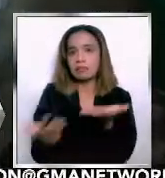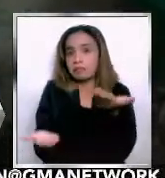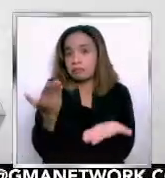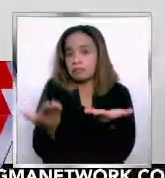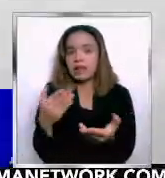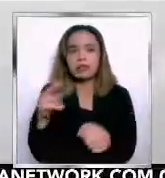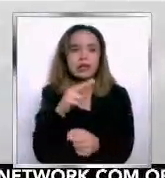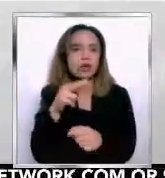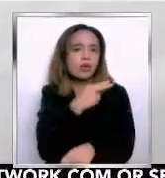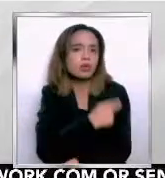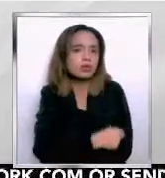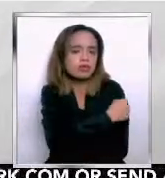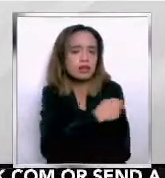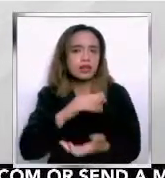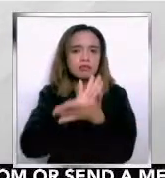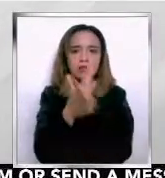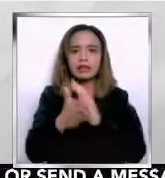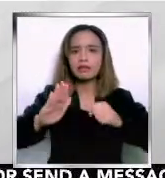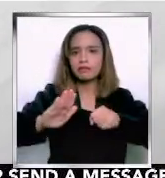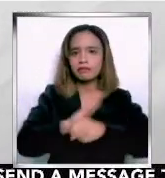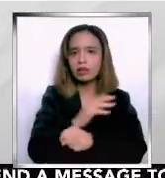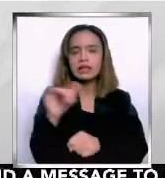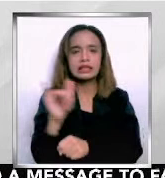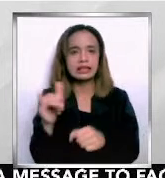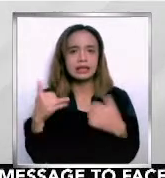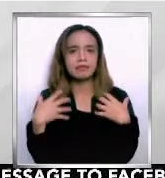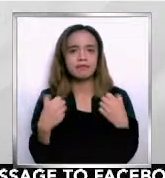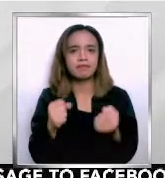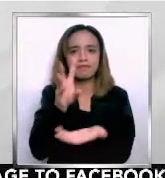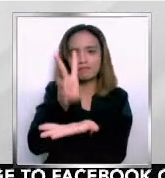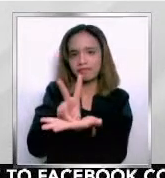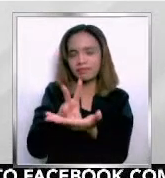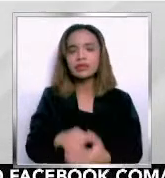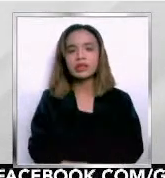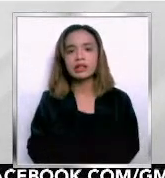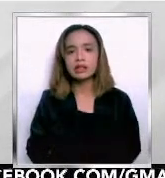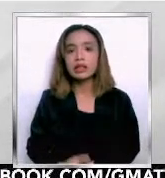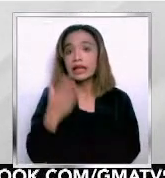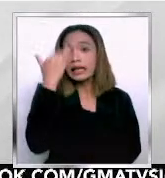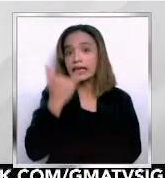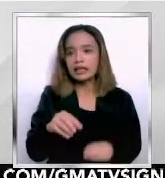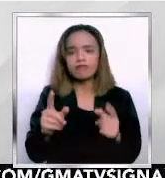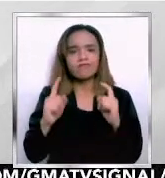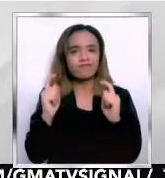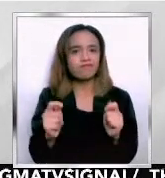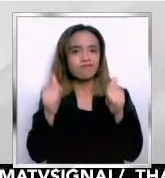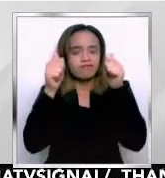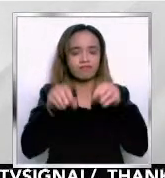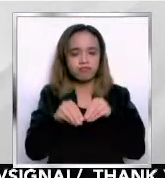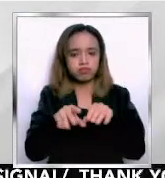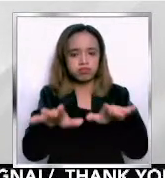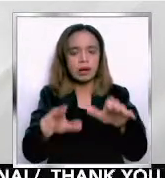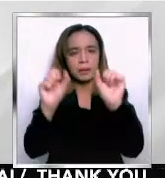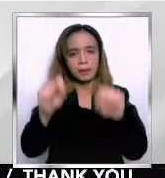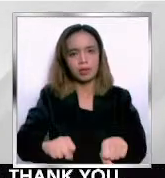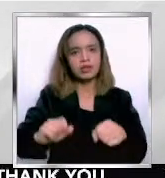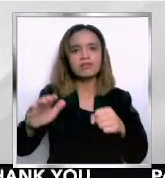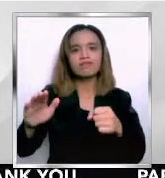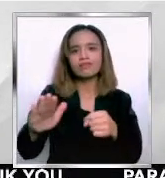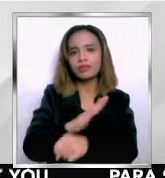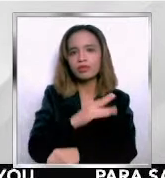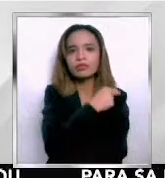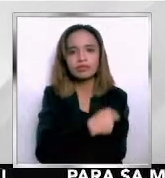facility. Dahil mabilis siyang kumalat, siyempre ang pwedeng mapuno yung ating mga ospital, no? So